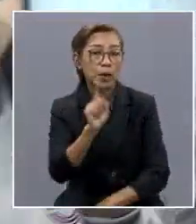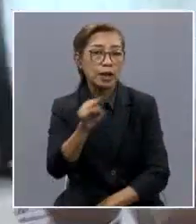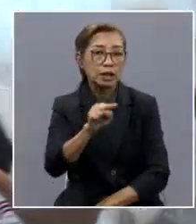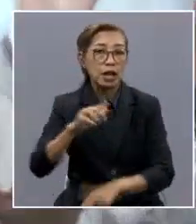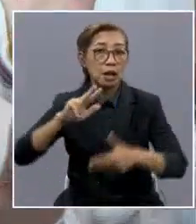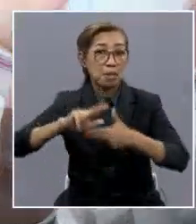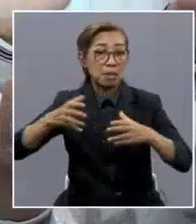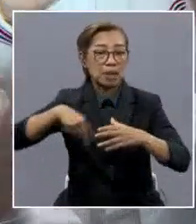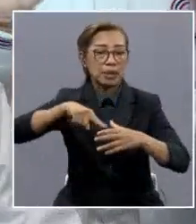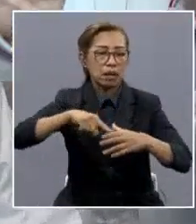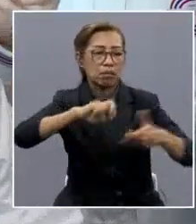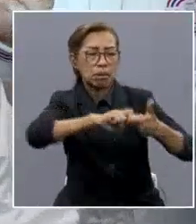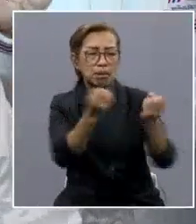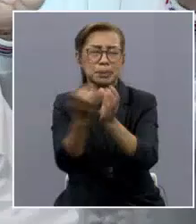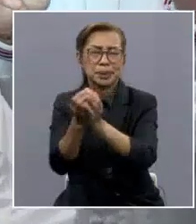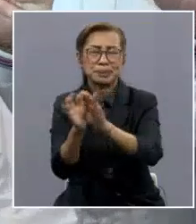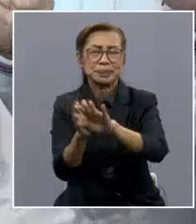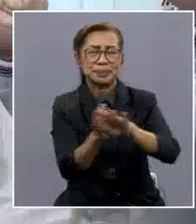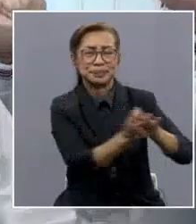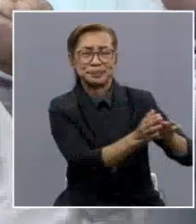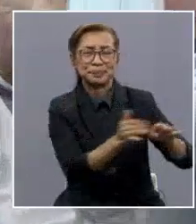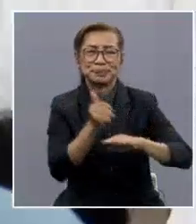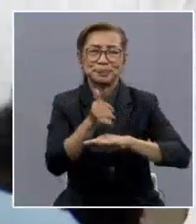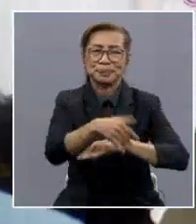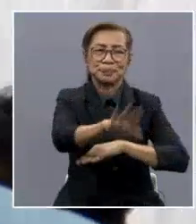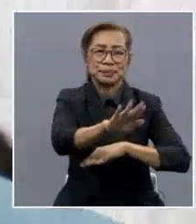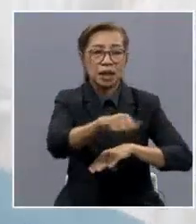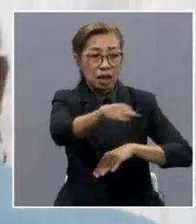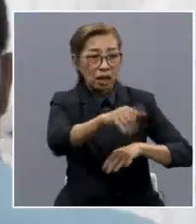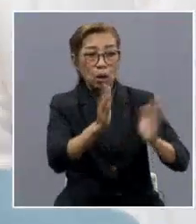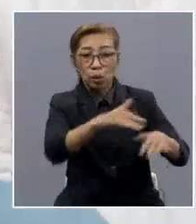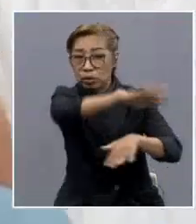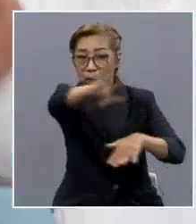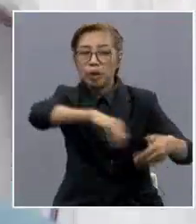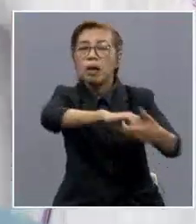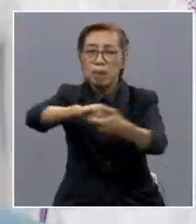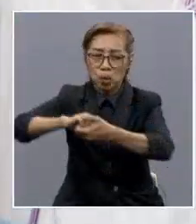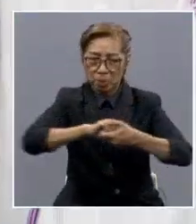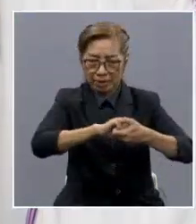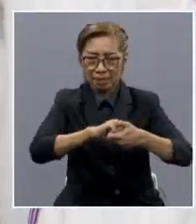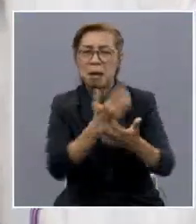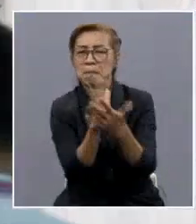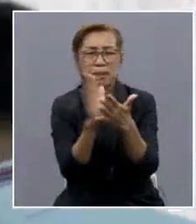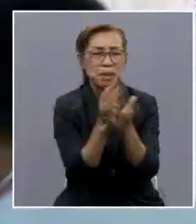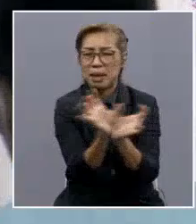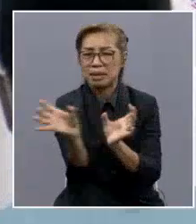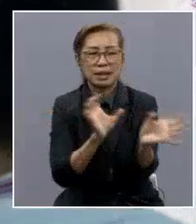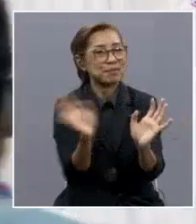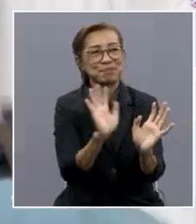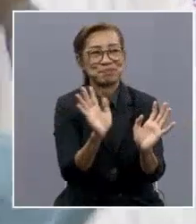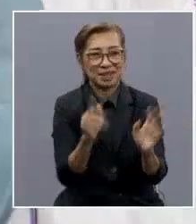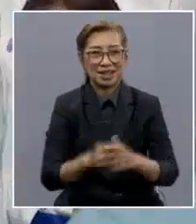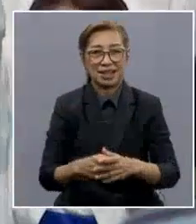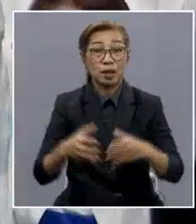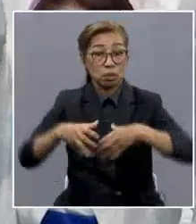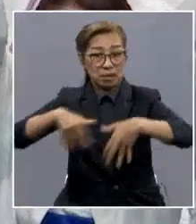ก้าวข้ามความขัดแย้งรวบรวมทุกแรงไม่แบ่งความรักศรัทธานี่พลังประชารัฐจะขอรวมใ